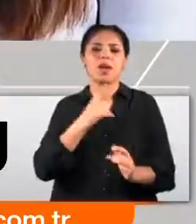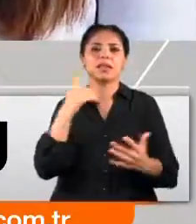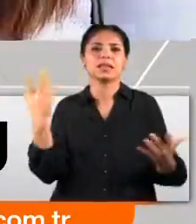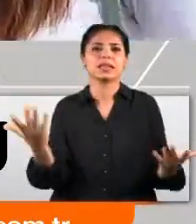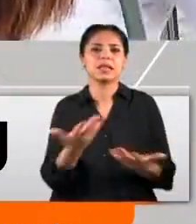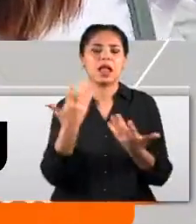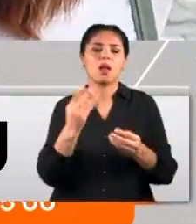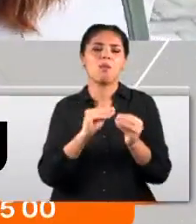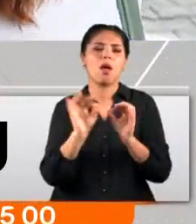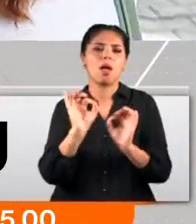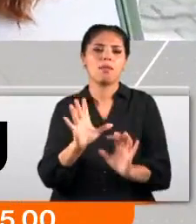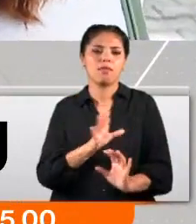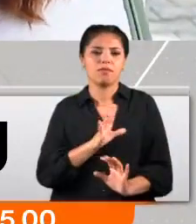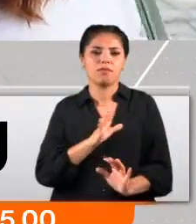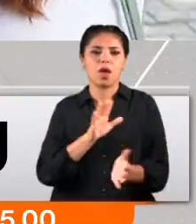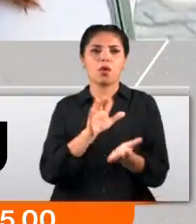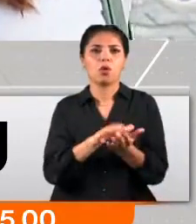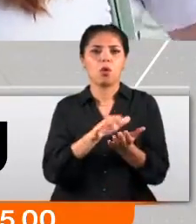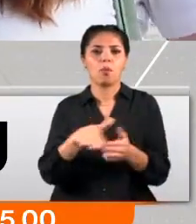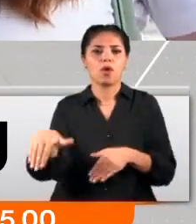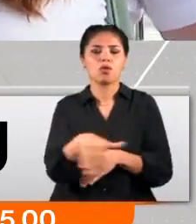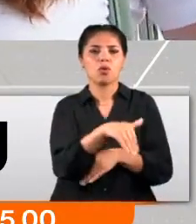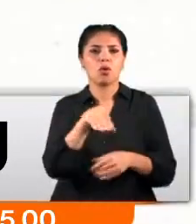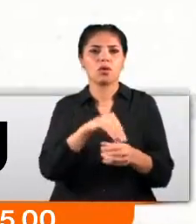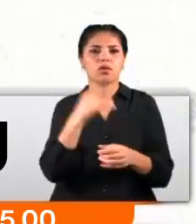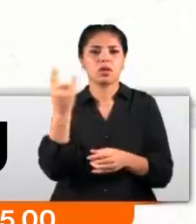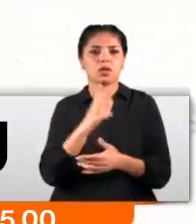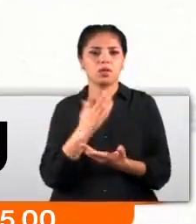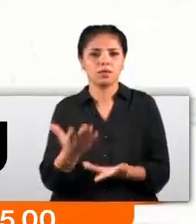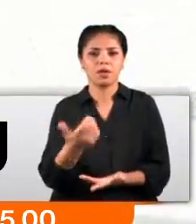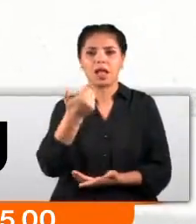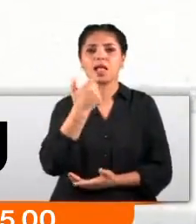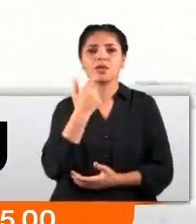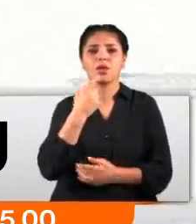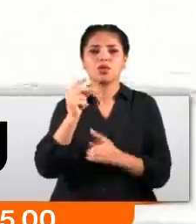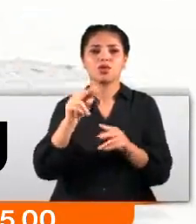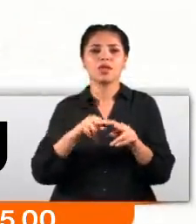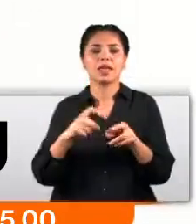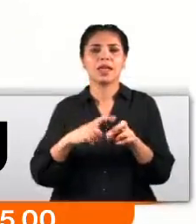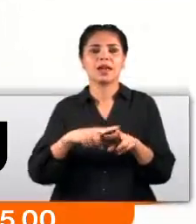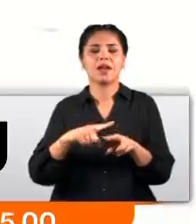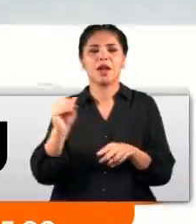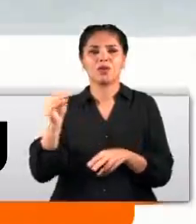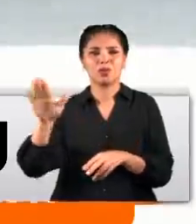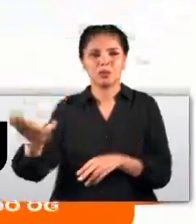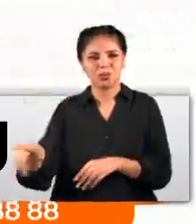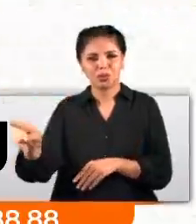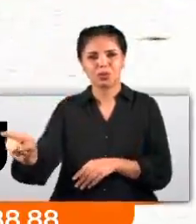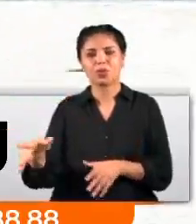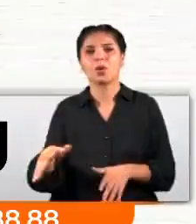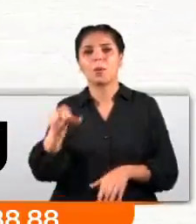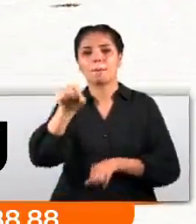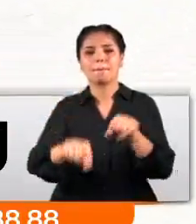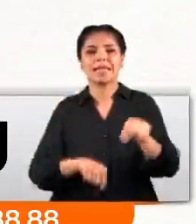problem her zaman vardı. Çok fazla başıboş köpekler var sitemizde dolaşan. 6 yaşındaki İkra 15 Eylül'de işte bu şekilde site